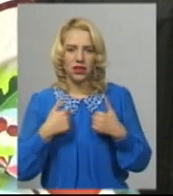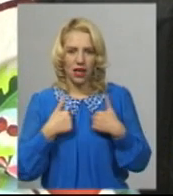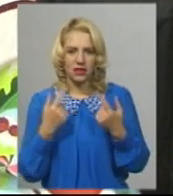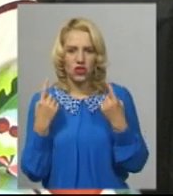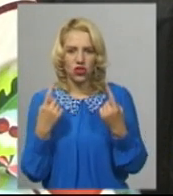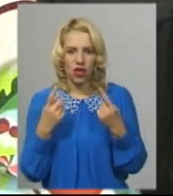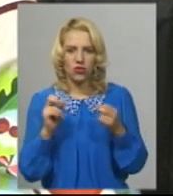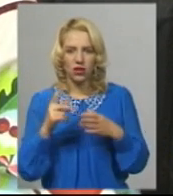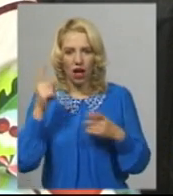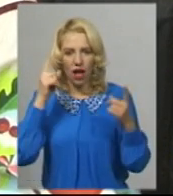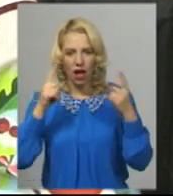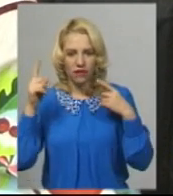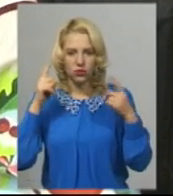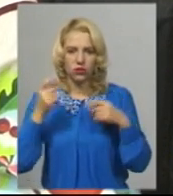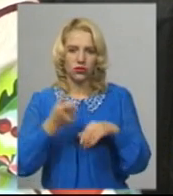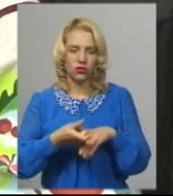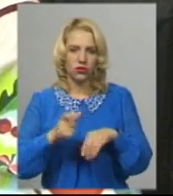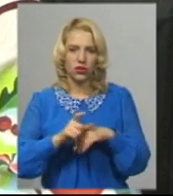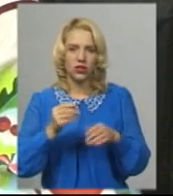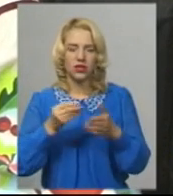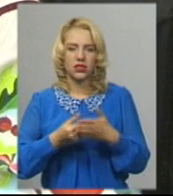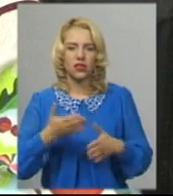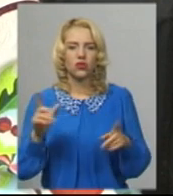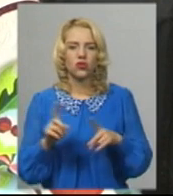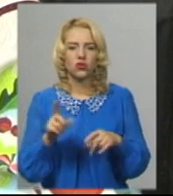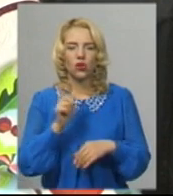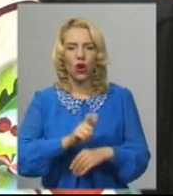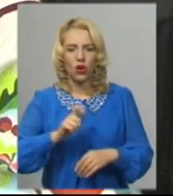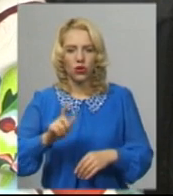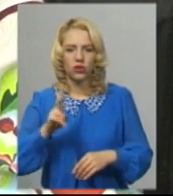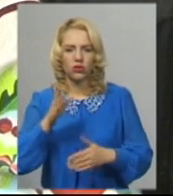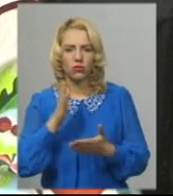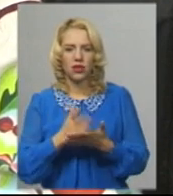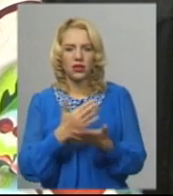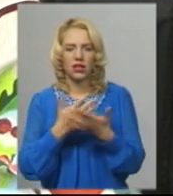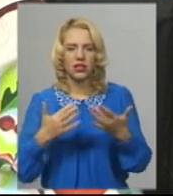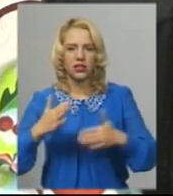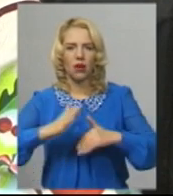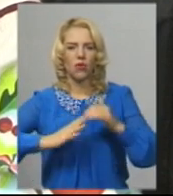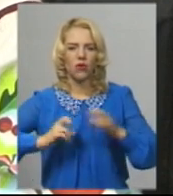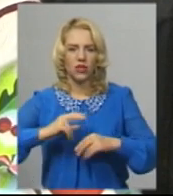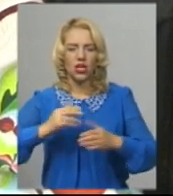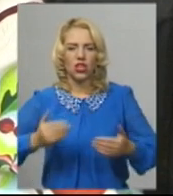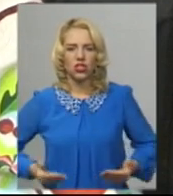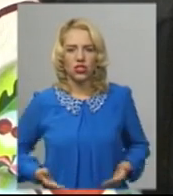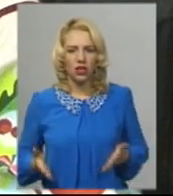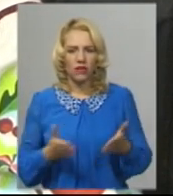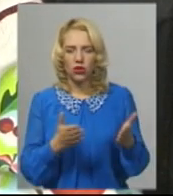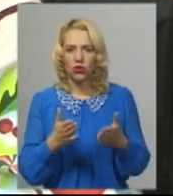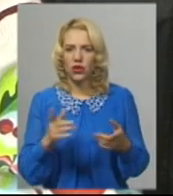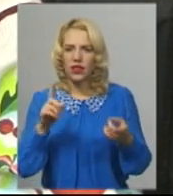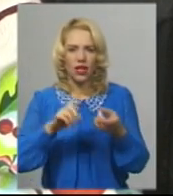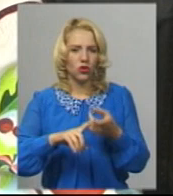як автору, надзвичайно цінно, що люди, які мають от різні професійні життєві дороги, зовсім не дотичні